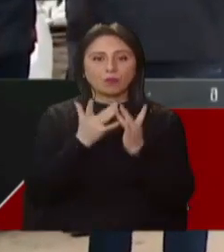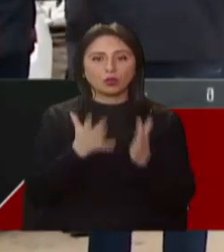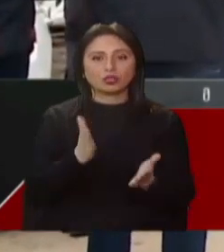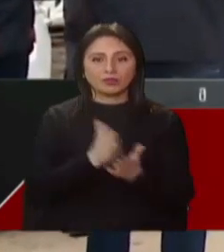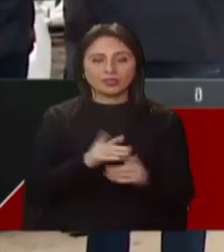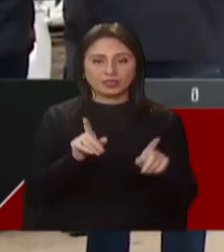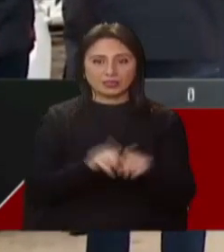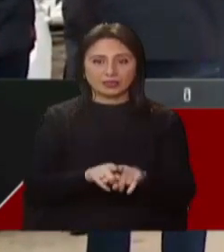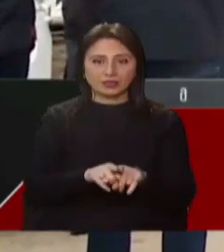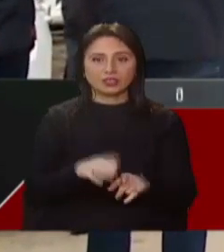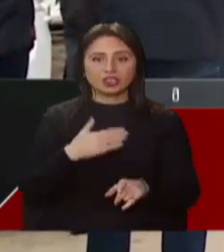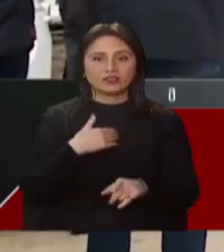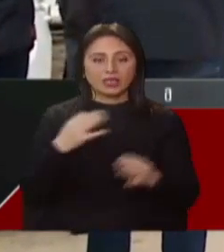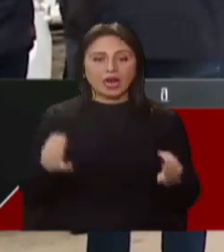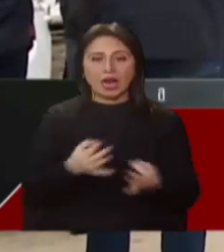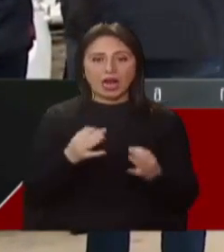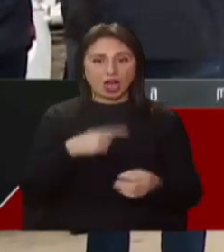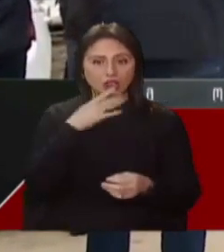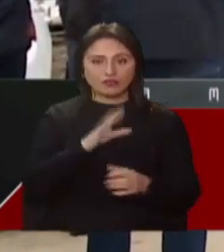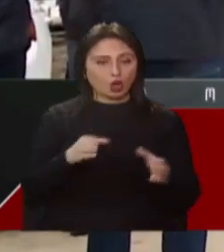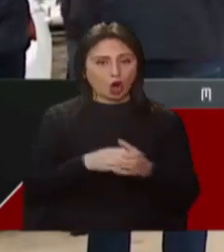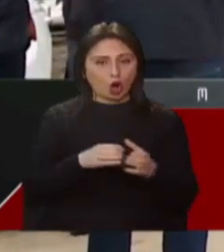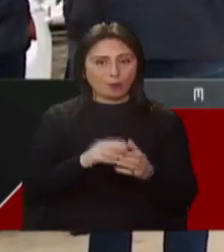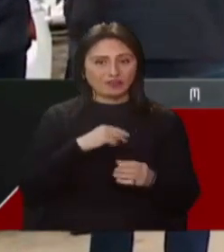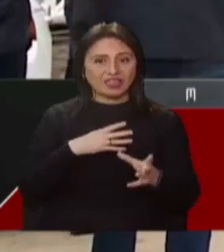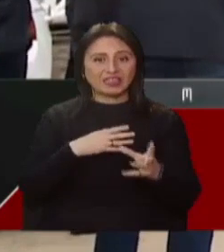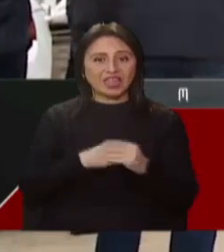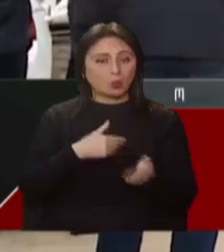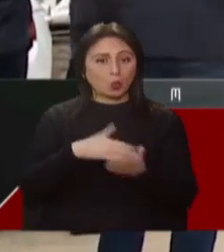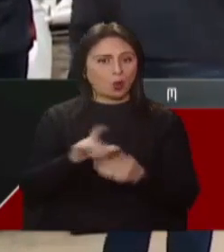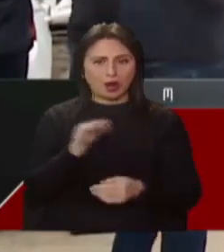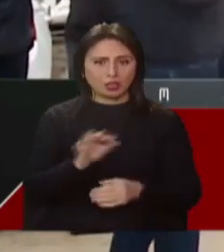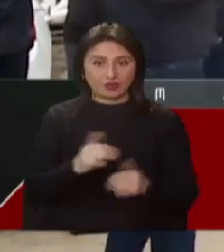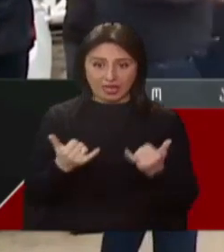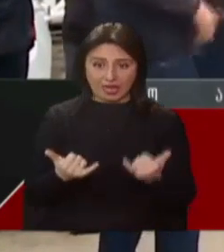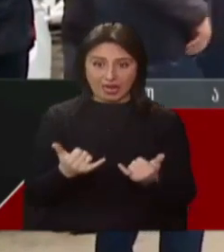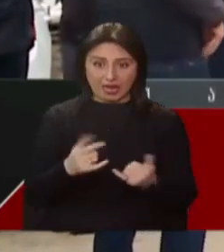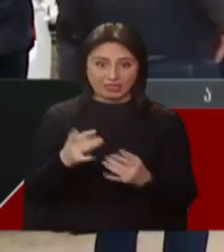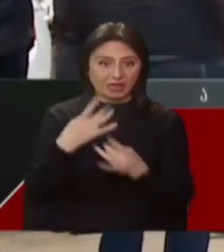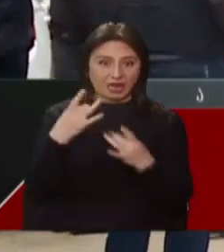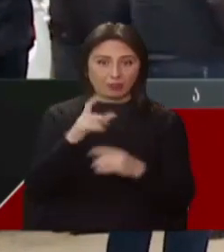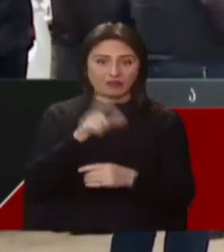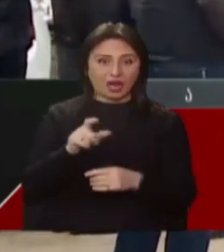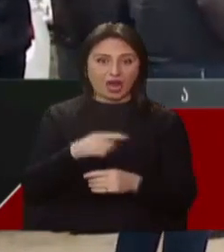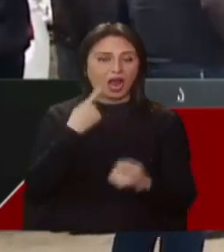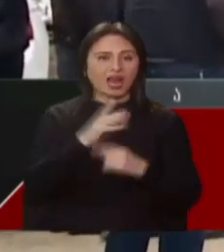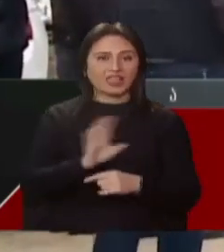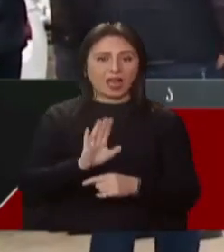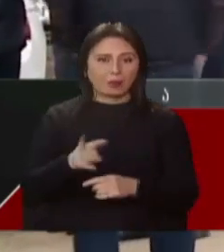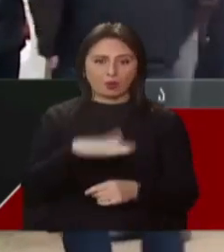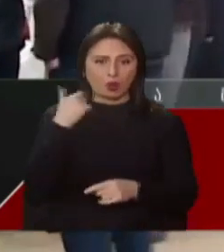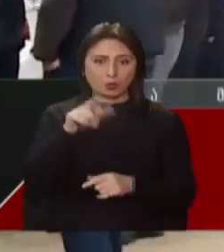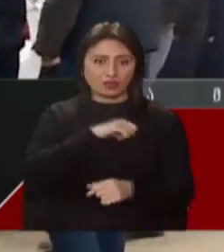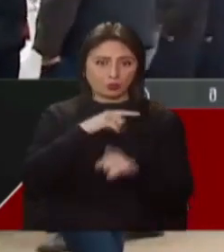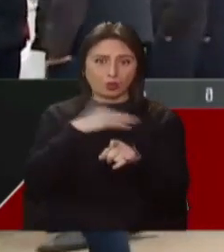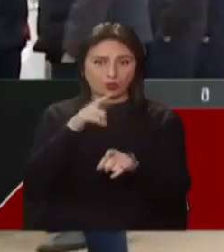არის ესეთი. Ჩვენ არასოდეს არ გვითქვია კომპანიასთან თანამშრომლობაზე უარი. Აი ეხლაც გამოგვიცხადეს, ხალხს არ დაელაპარაკება.